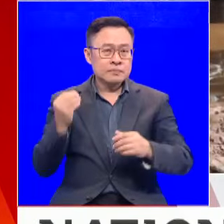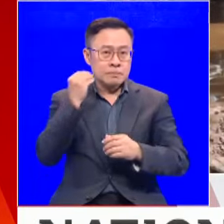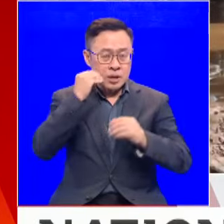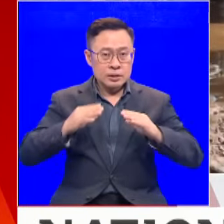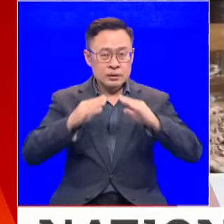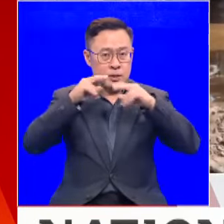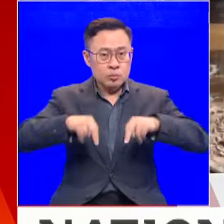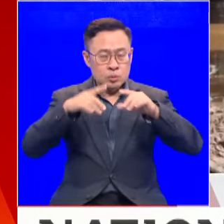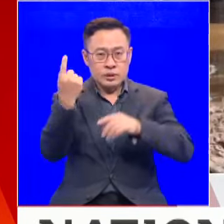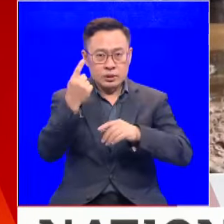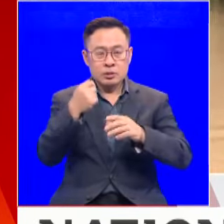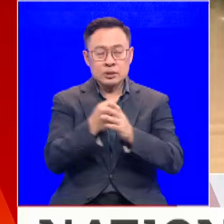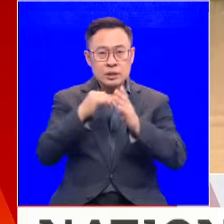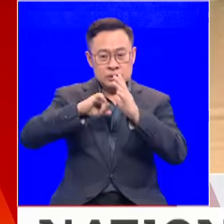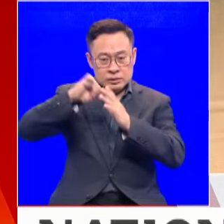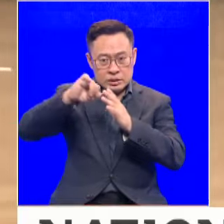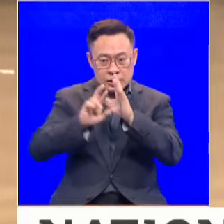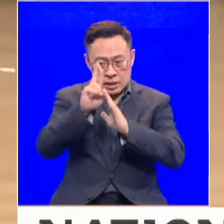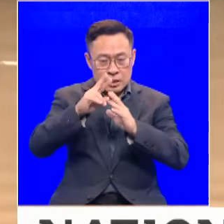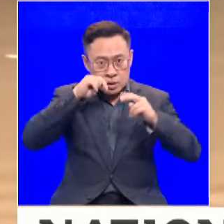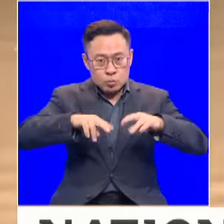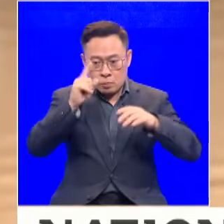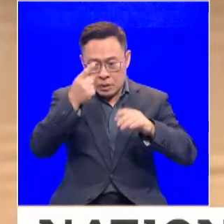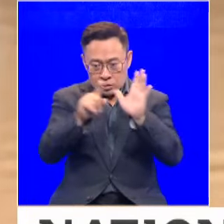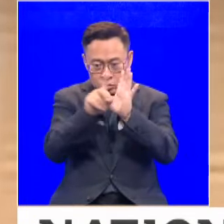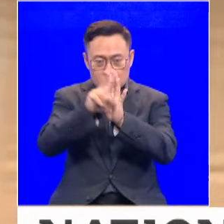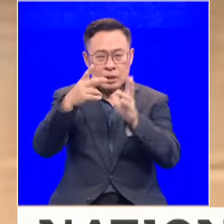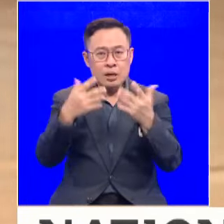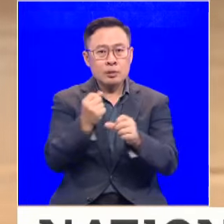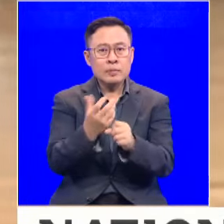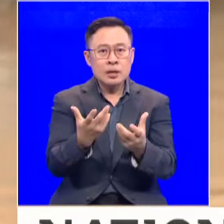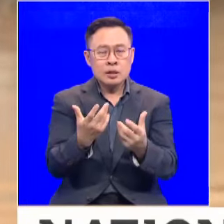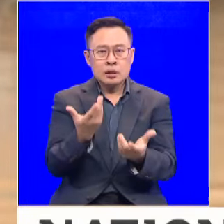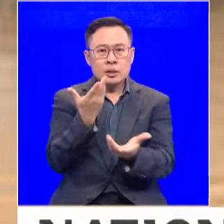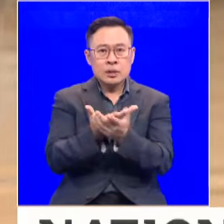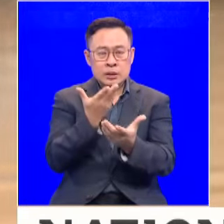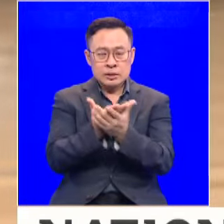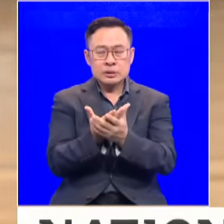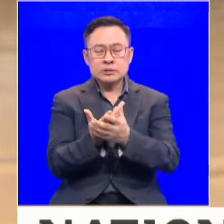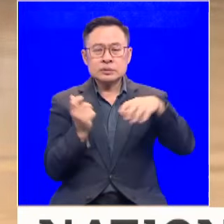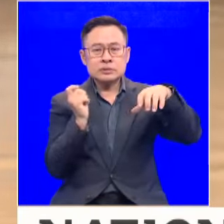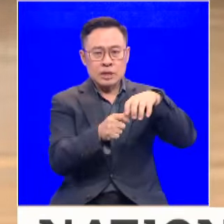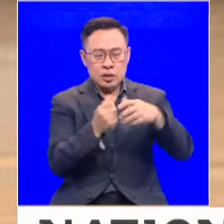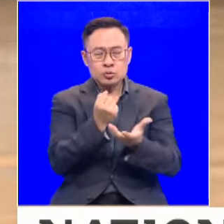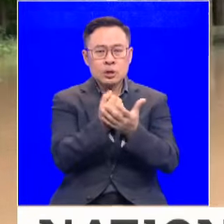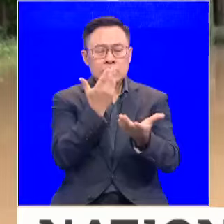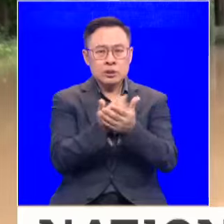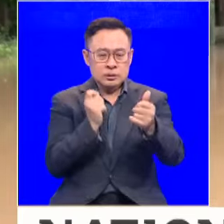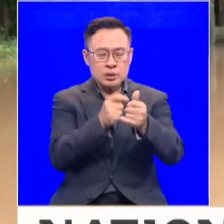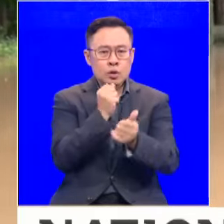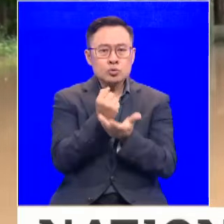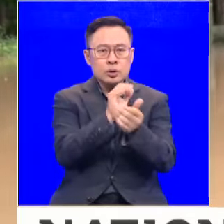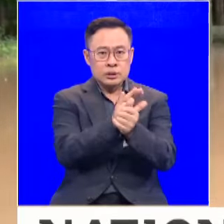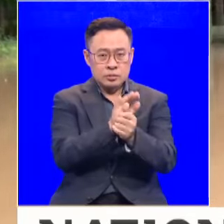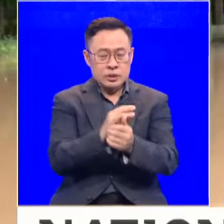เช่นเชียงรายจะต้องเพิ่มเงินเยียวยามั้ยคุณอนุทินก็บอกว่ามันเป็นเงินเยียวยาไม่ใช่เงินชดเชยดังนั้นจะได้ครั้งเดียวฮะ